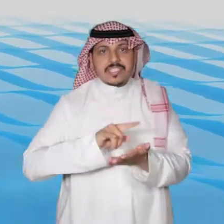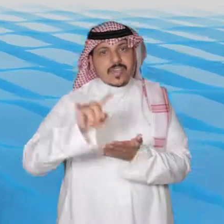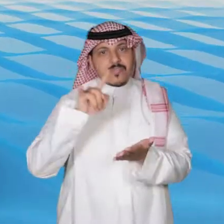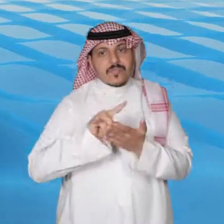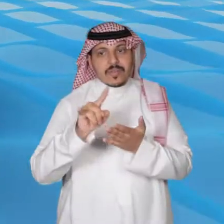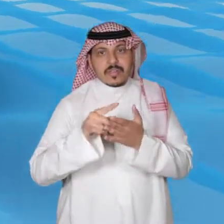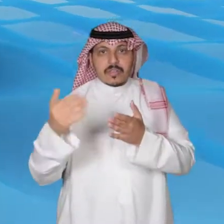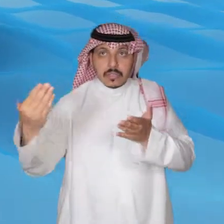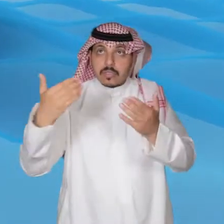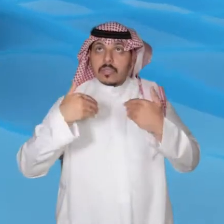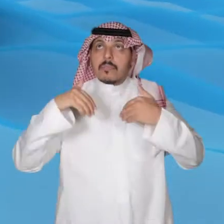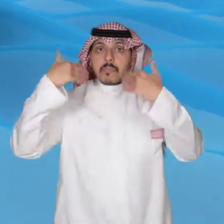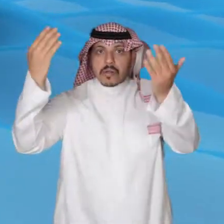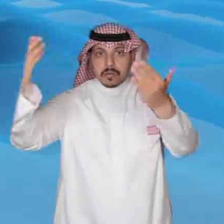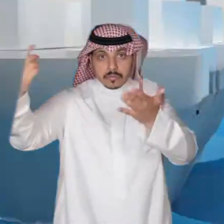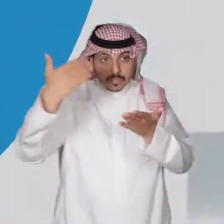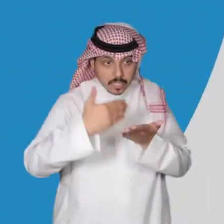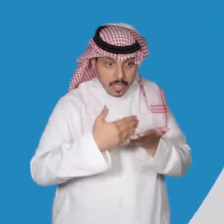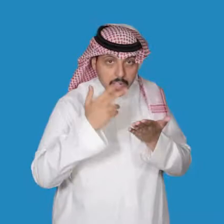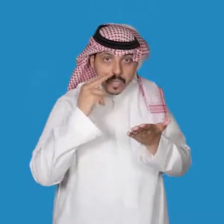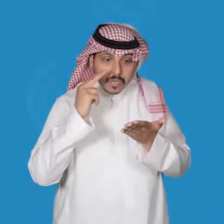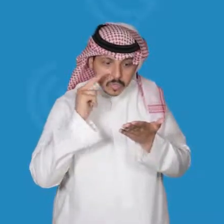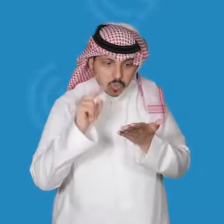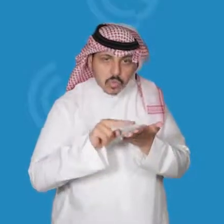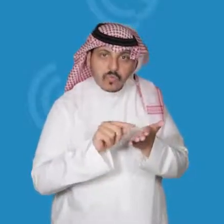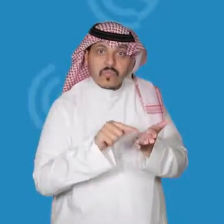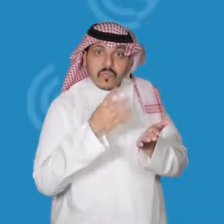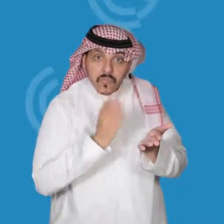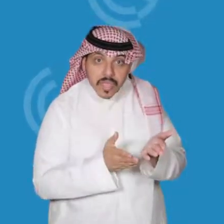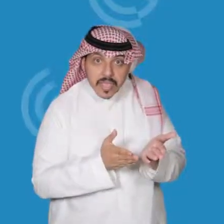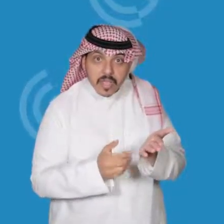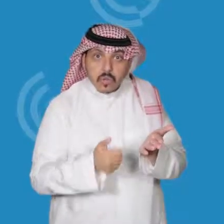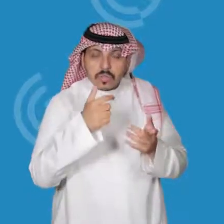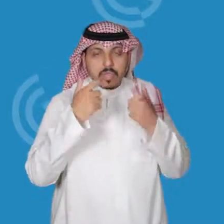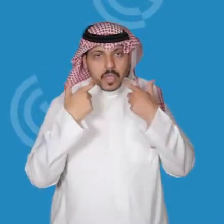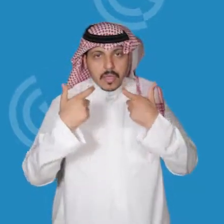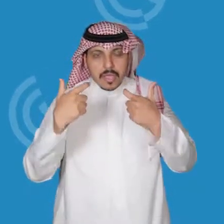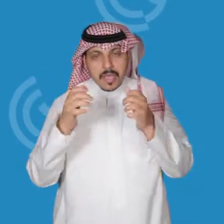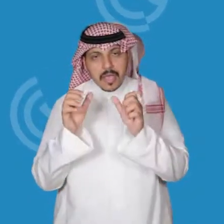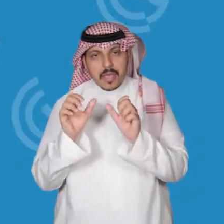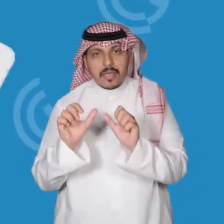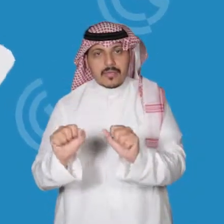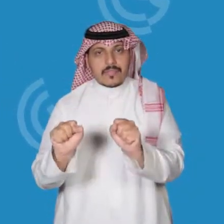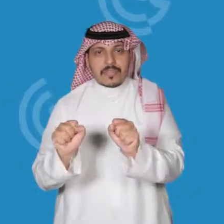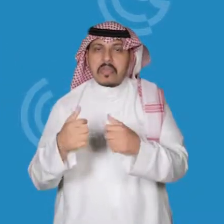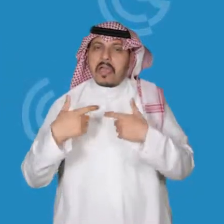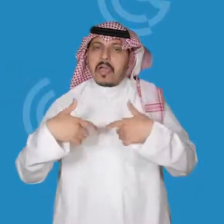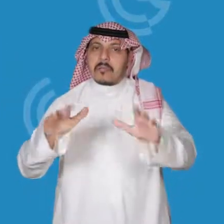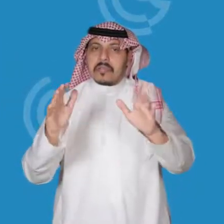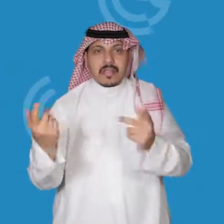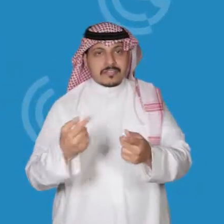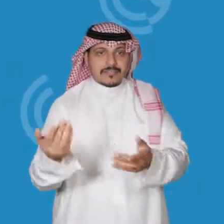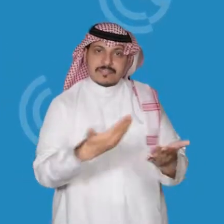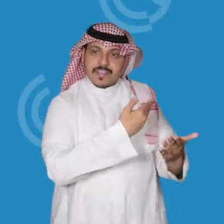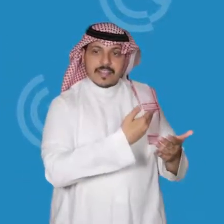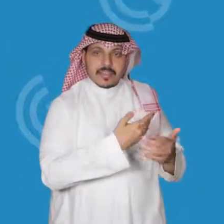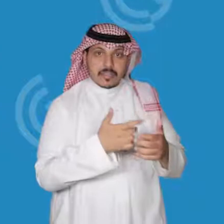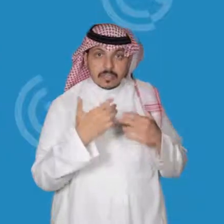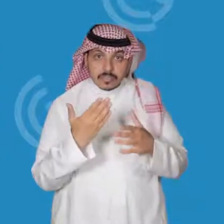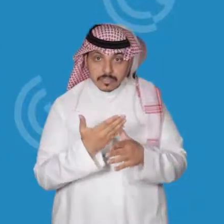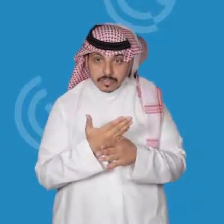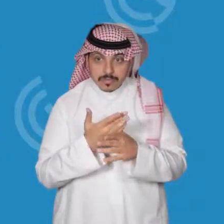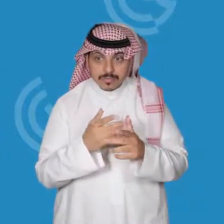إلى الأسواق الخليجية، كما يعمل على تقليص الوثائق الخاصة بالشحنة والإجراءات الإدارية والفترة الزمنية في